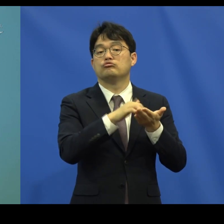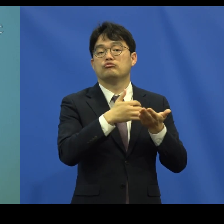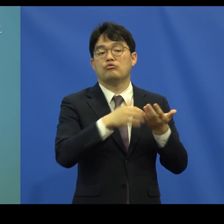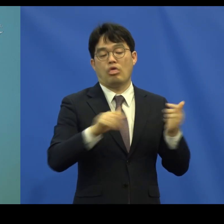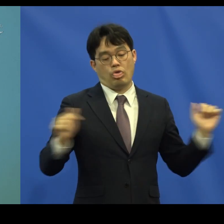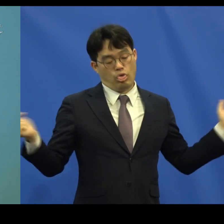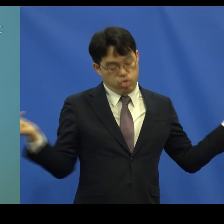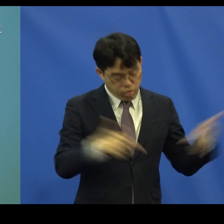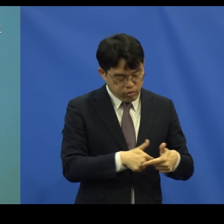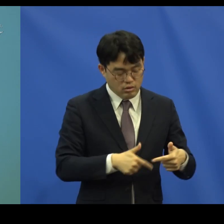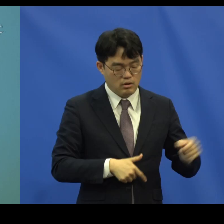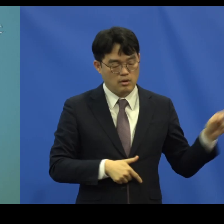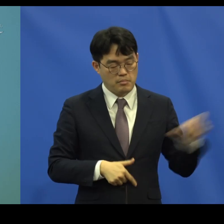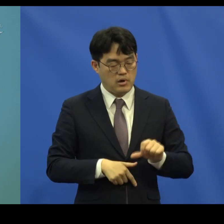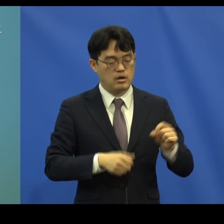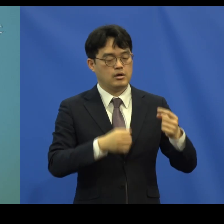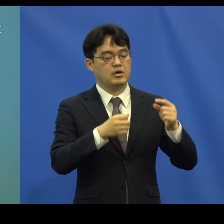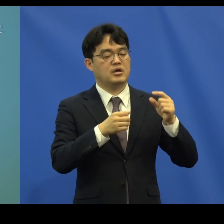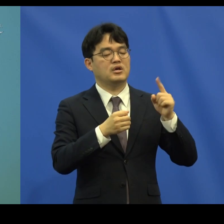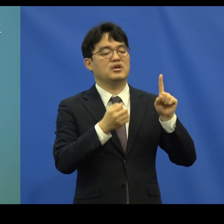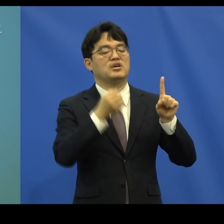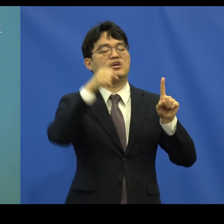그러니까 상황으로 보면 위기예요.